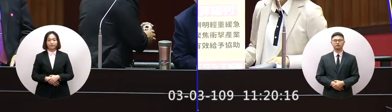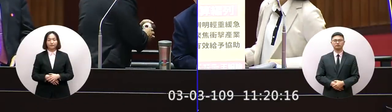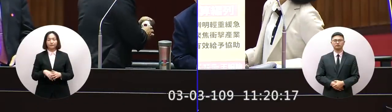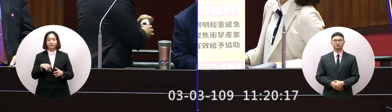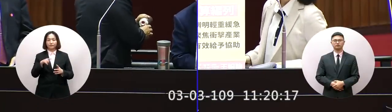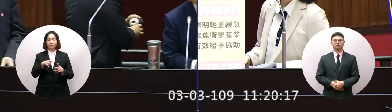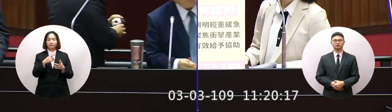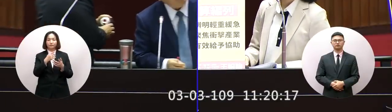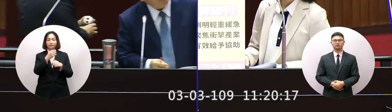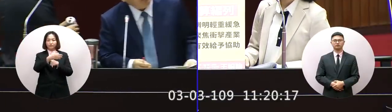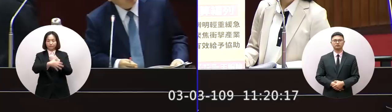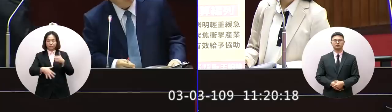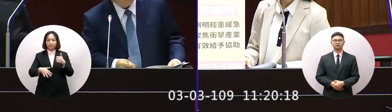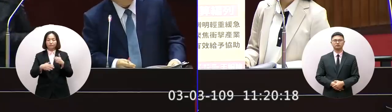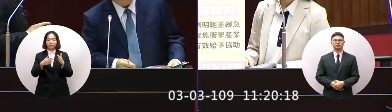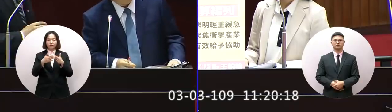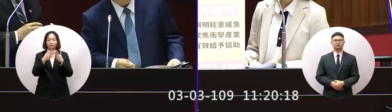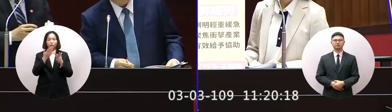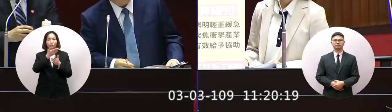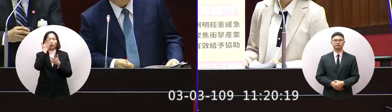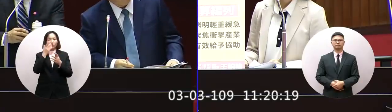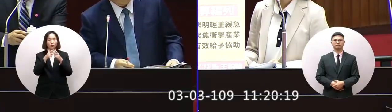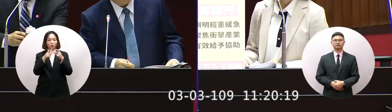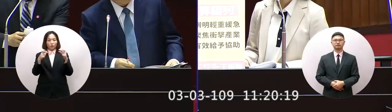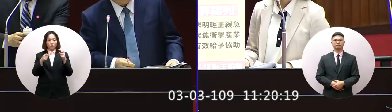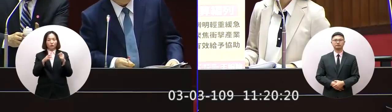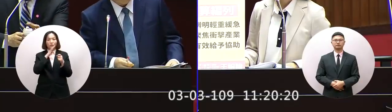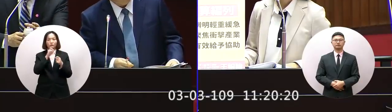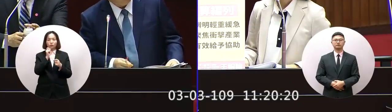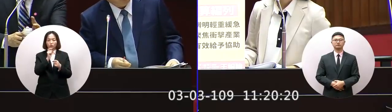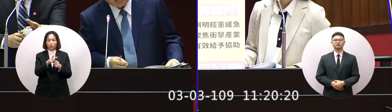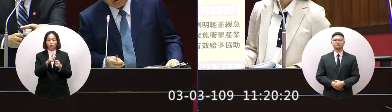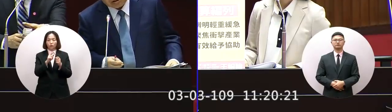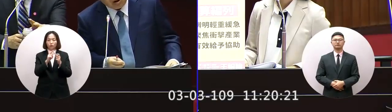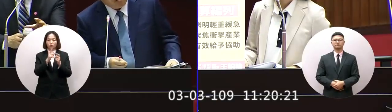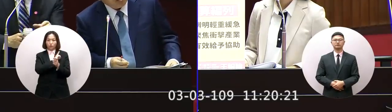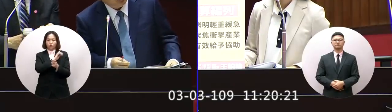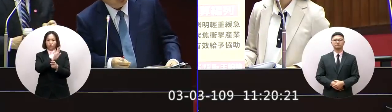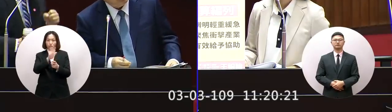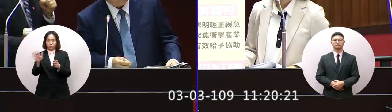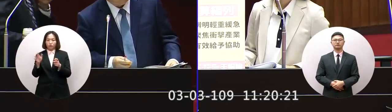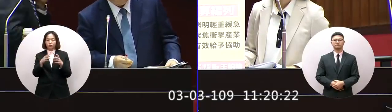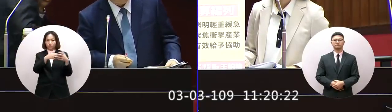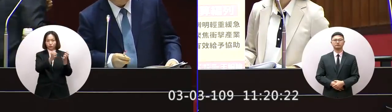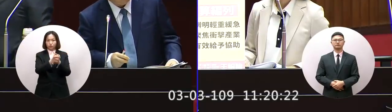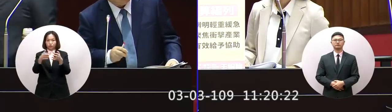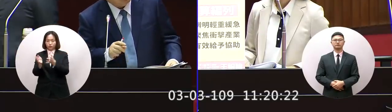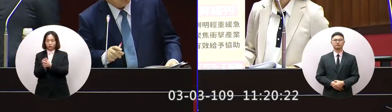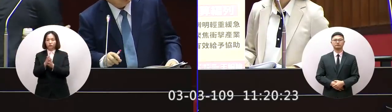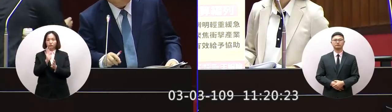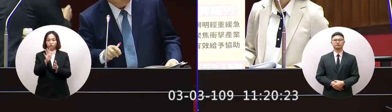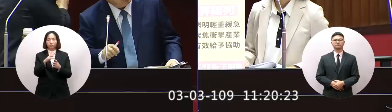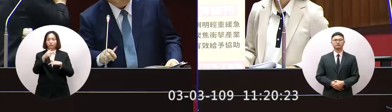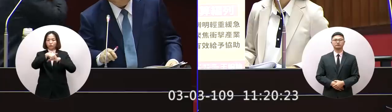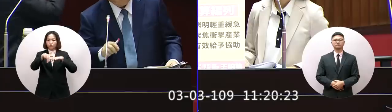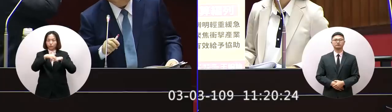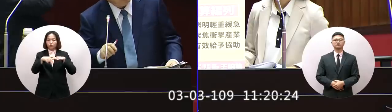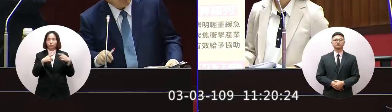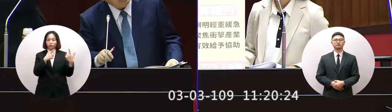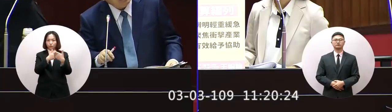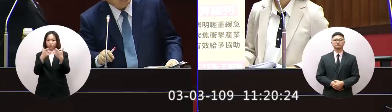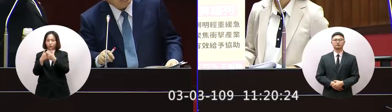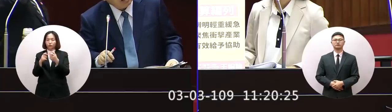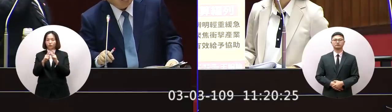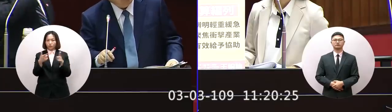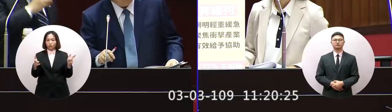这些各部会啊，它的旅游券道是有各自的不同的消费群的，所以设计不同的一